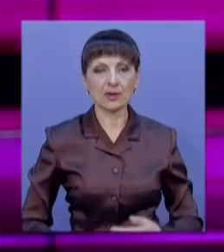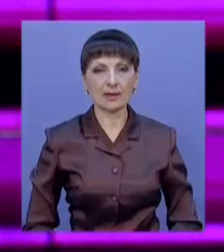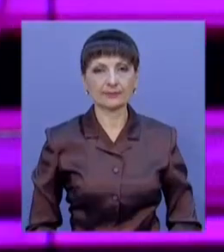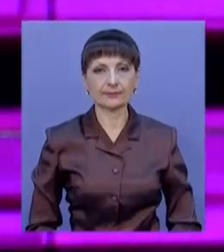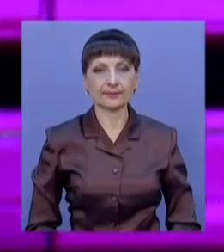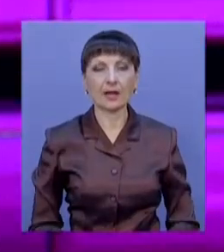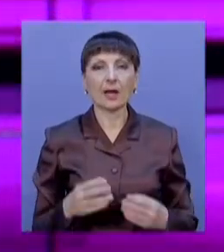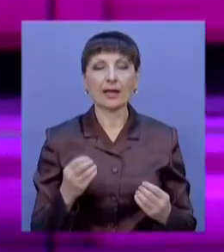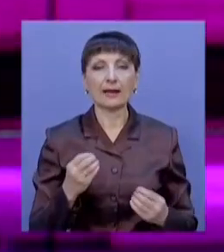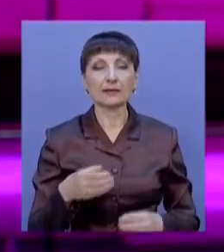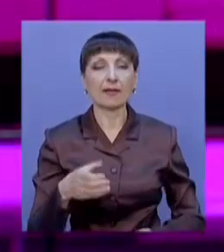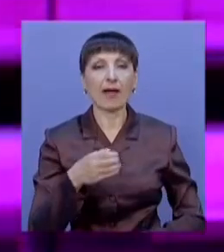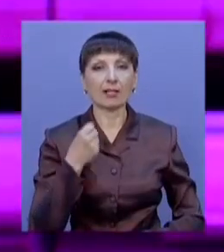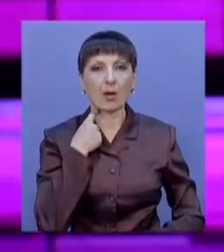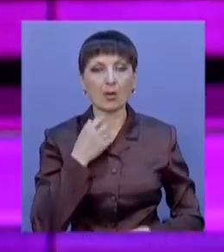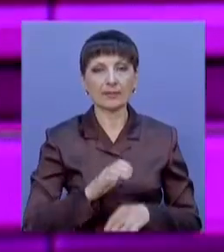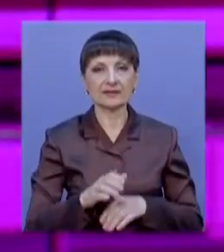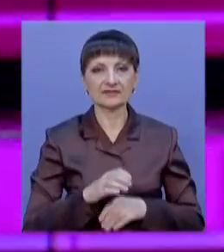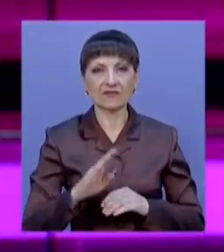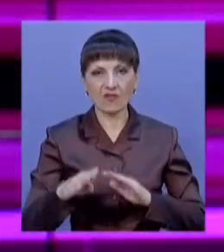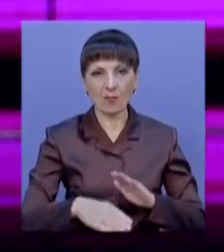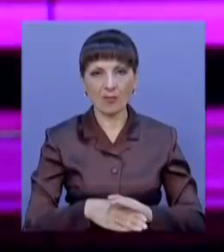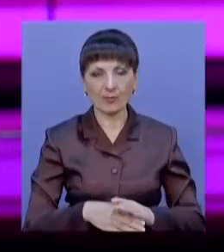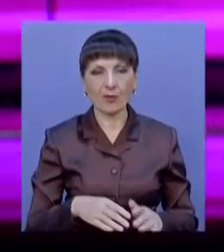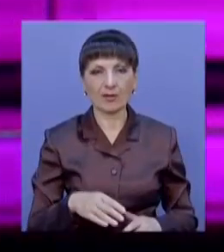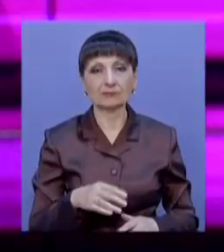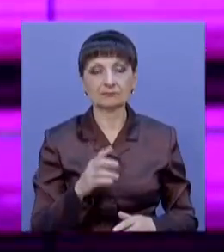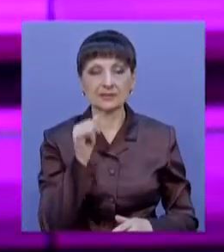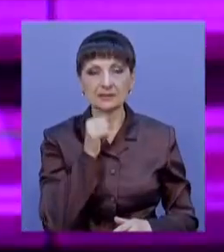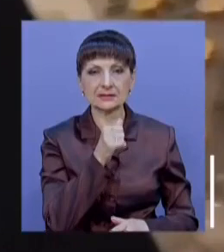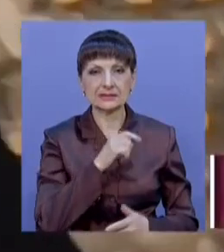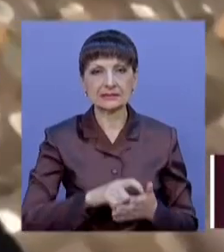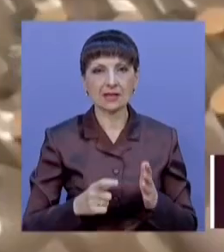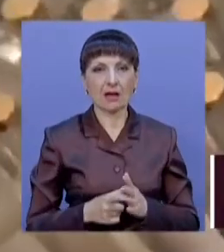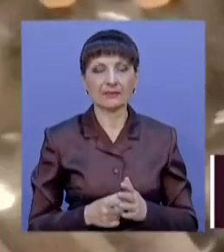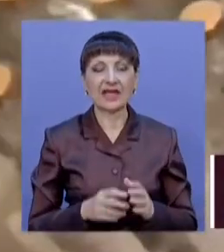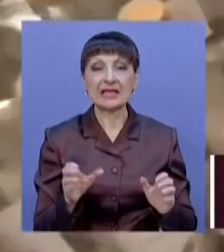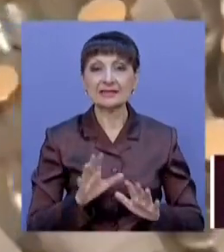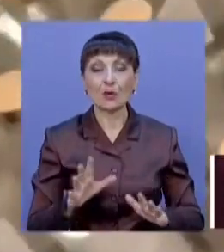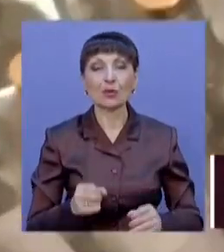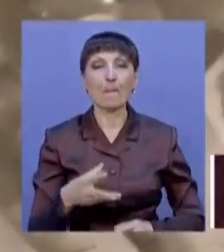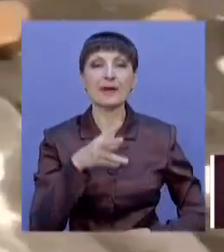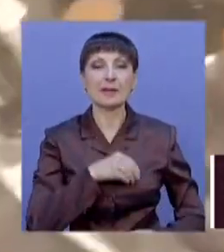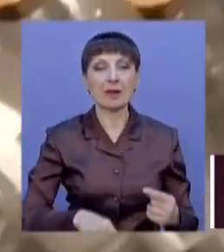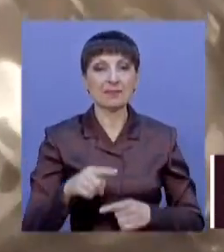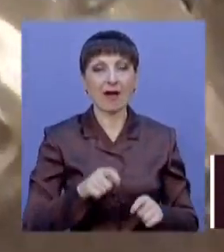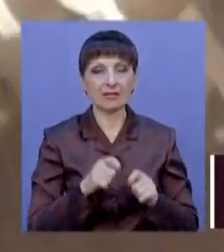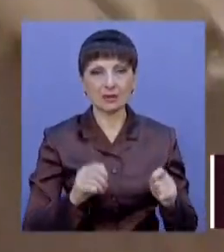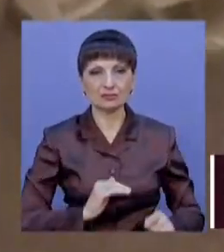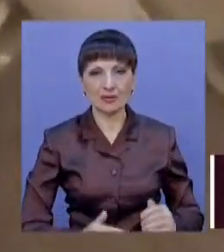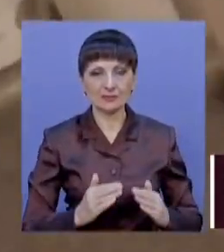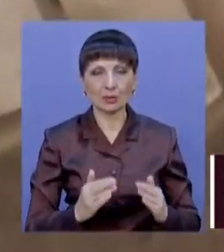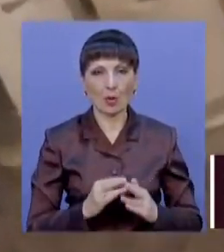элитный алкоголь производили в подпольном цехе вал модель незаконный но прибыльный бизнес открыли в одном из частных домов